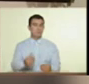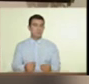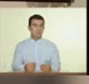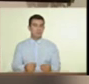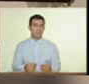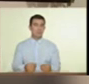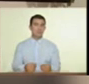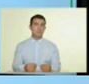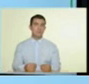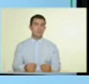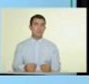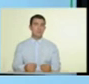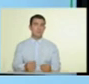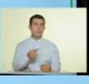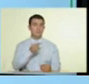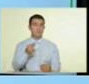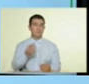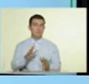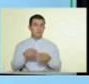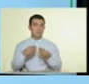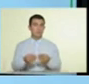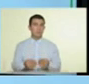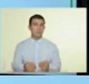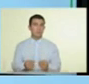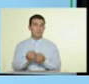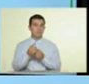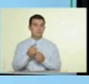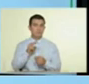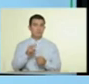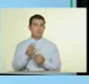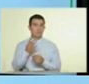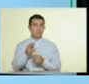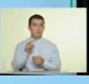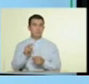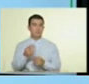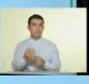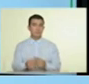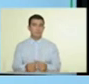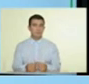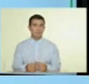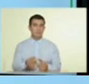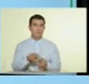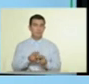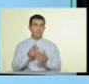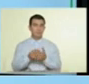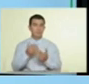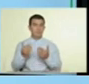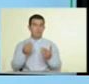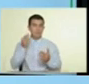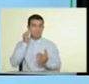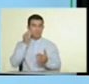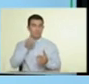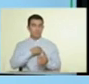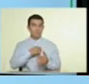Bu yerda faqat ayirma berilgan, ya'ni 11p ayro 4p. Mana shu ifodani